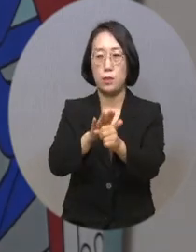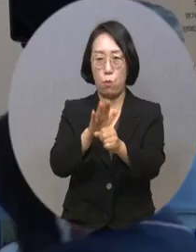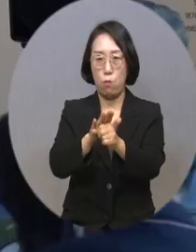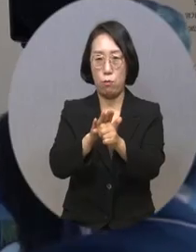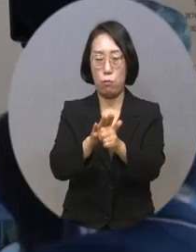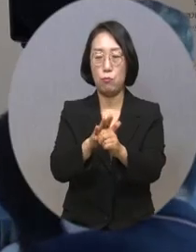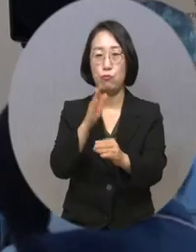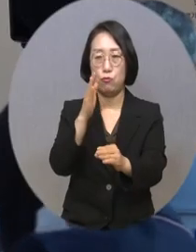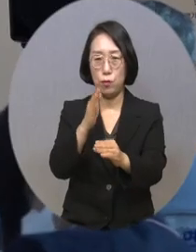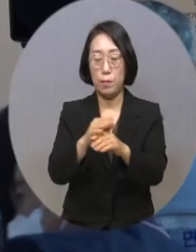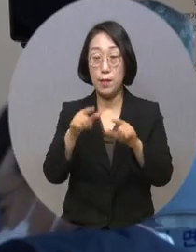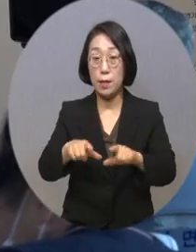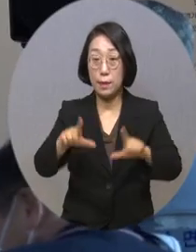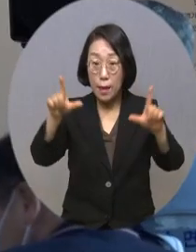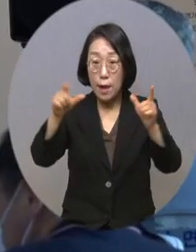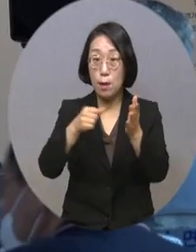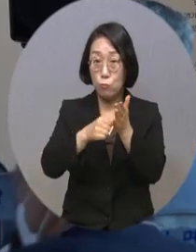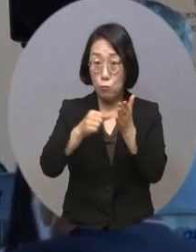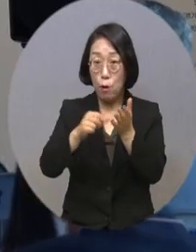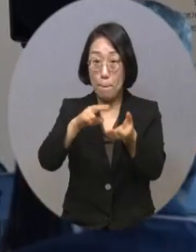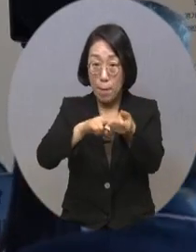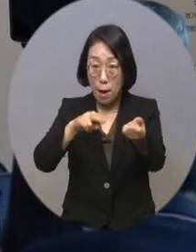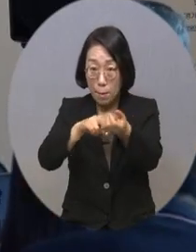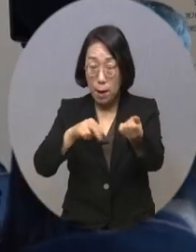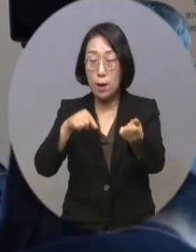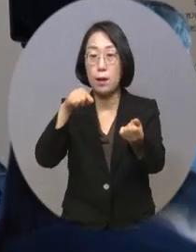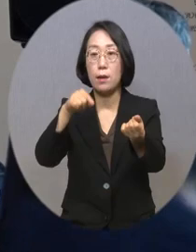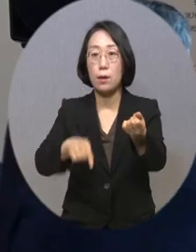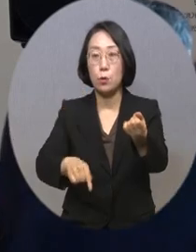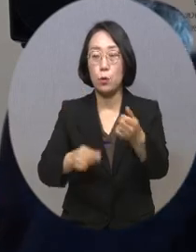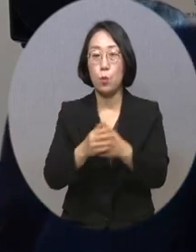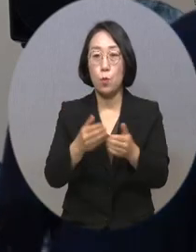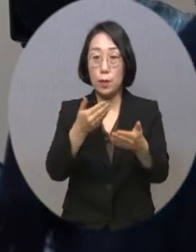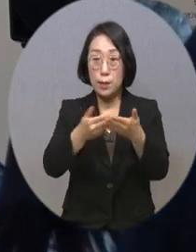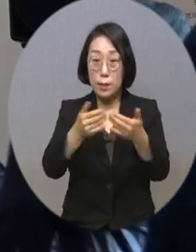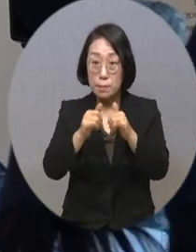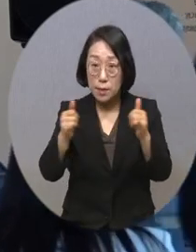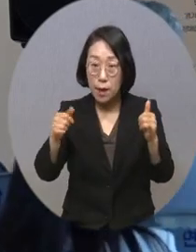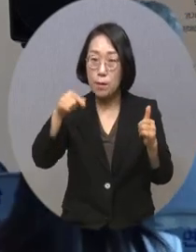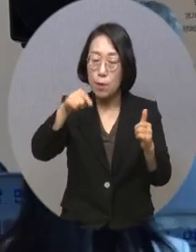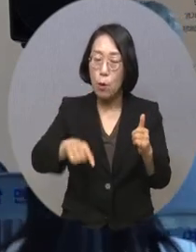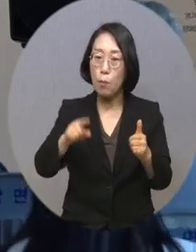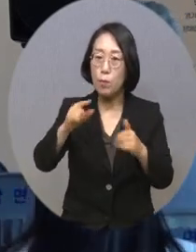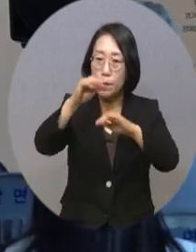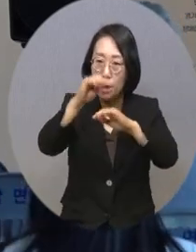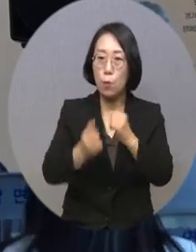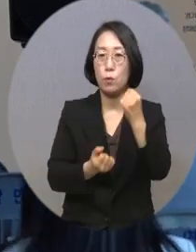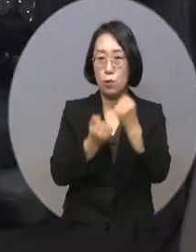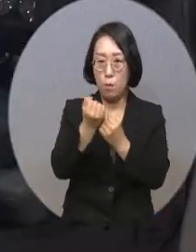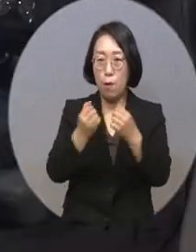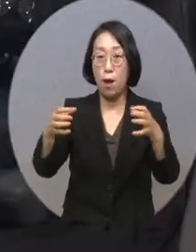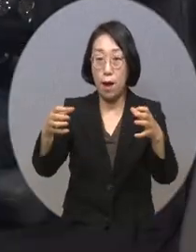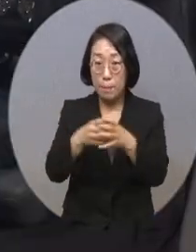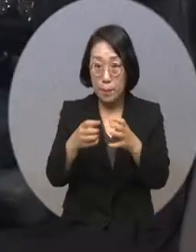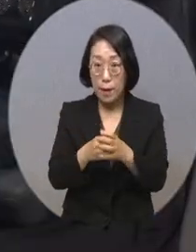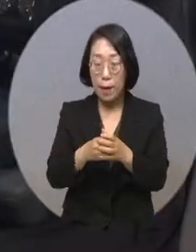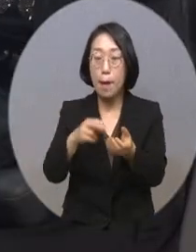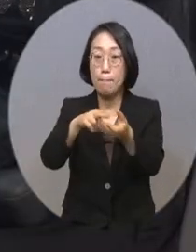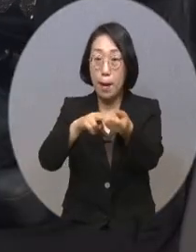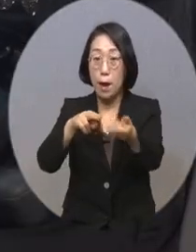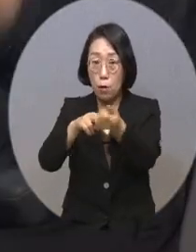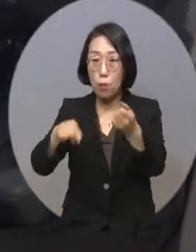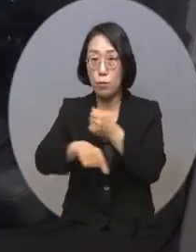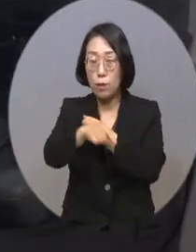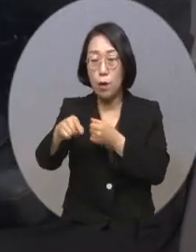있습니다. 이날은 굿즈 판매와 더불어 작가들이 작품 해설을 곁들인 경매가 진행되어